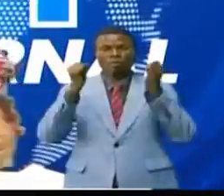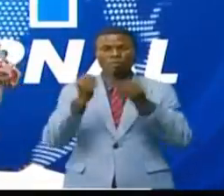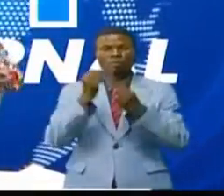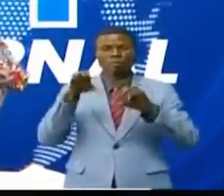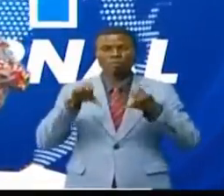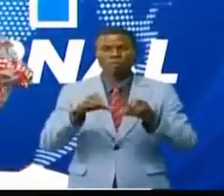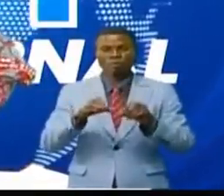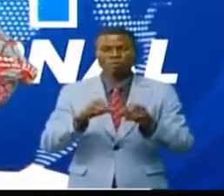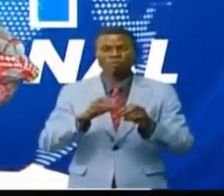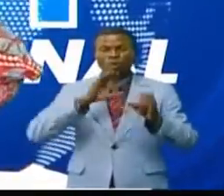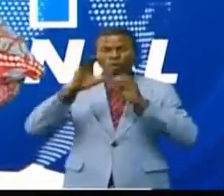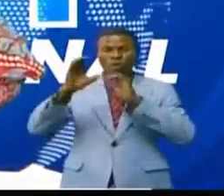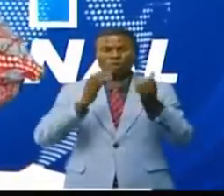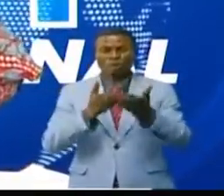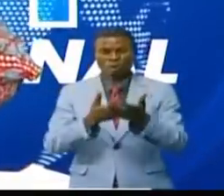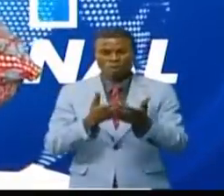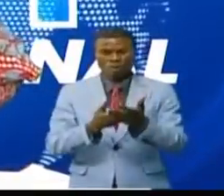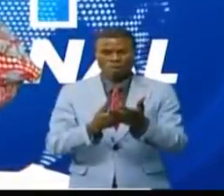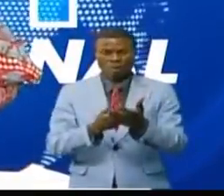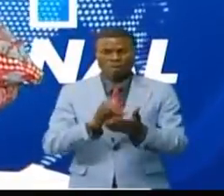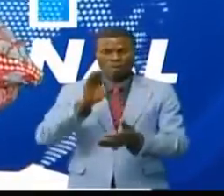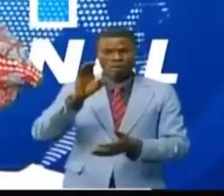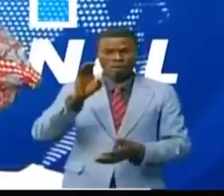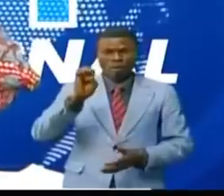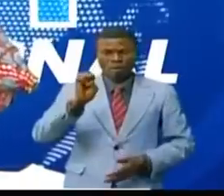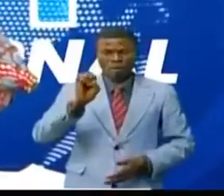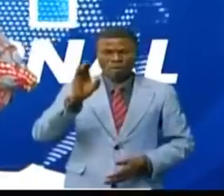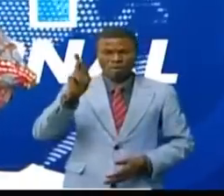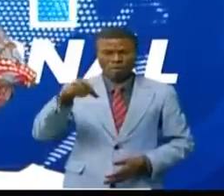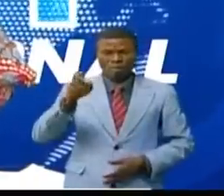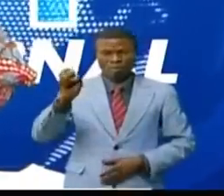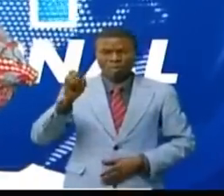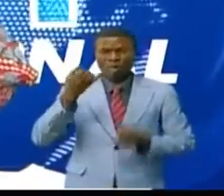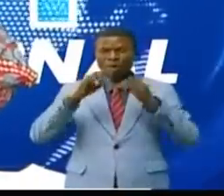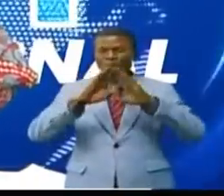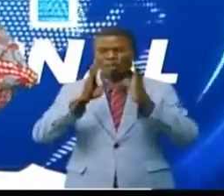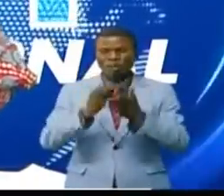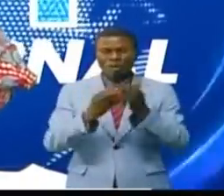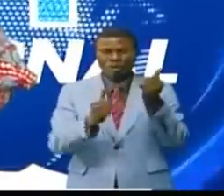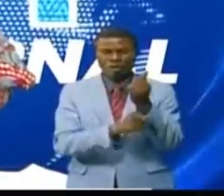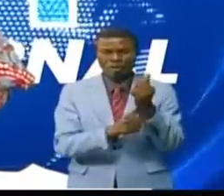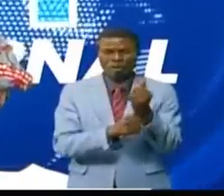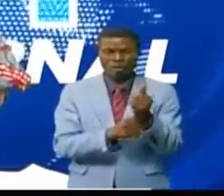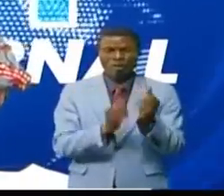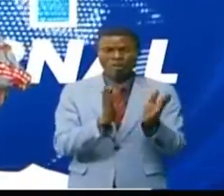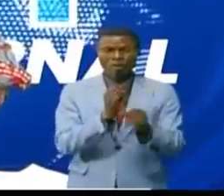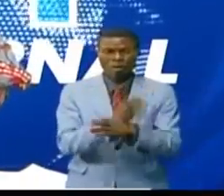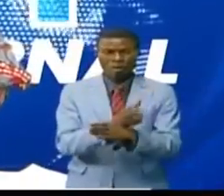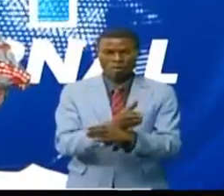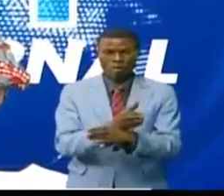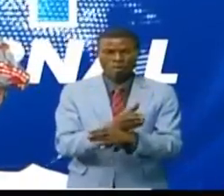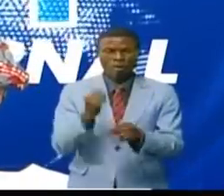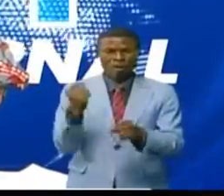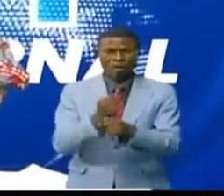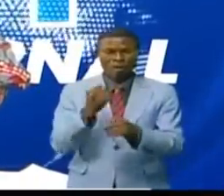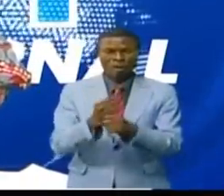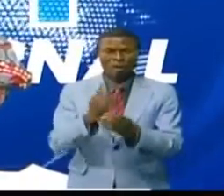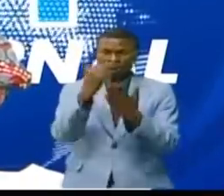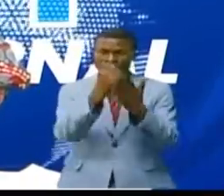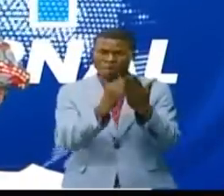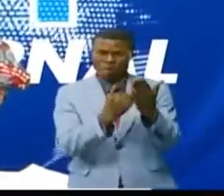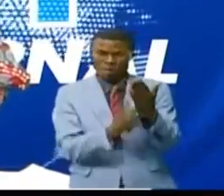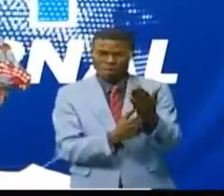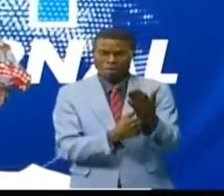des postes et télécommunications SCPT informe l'opinion publique de la disponibilité de son service d'enregistrement des